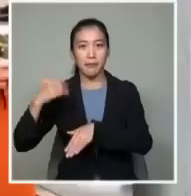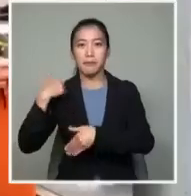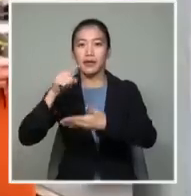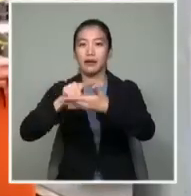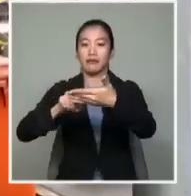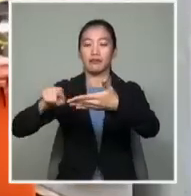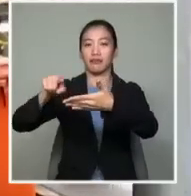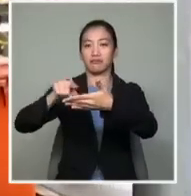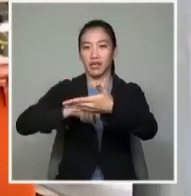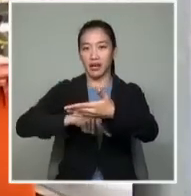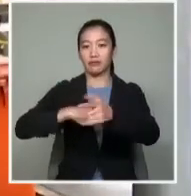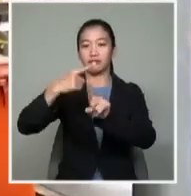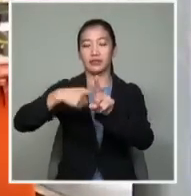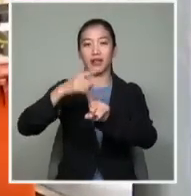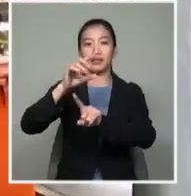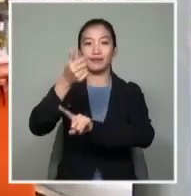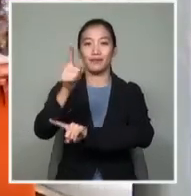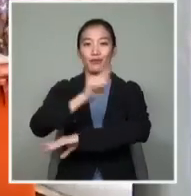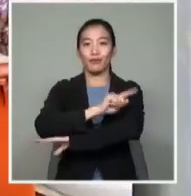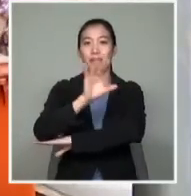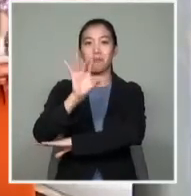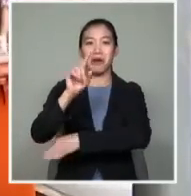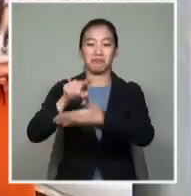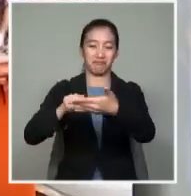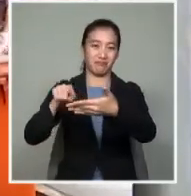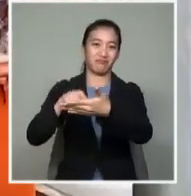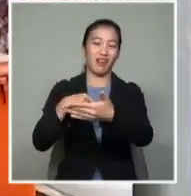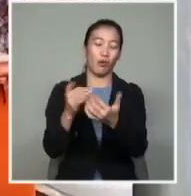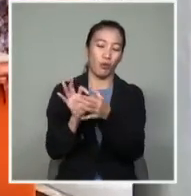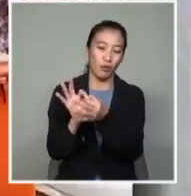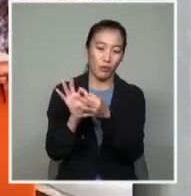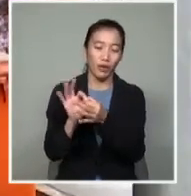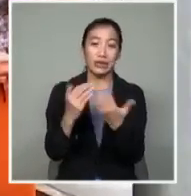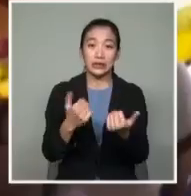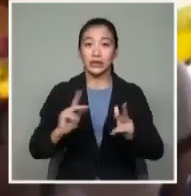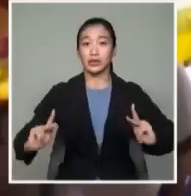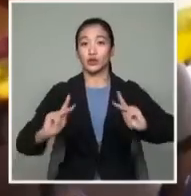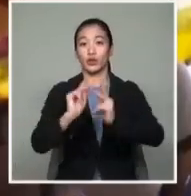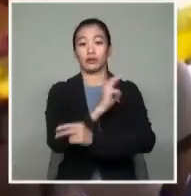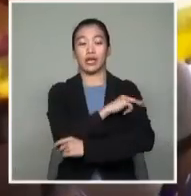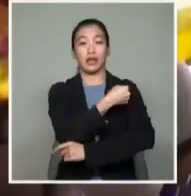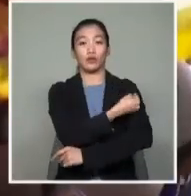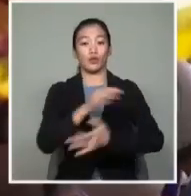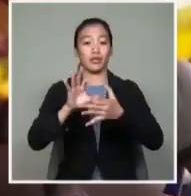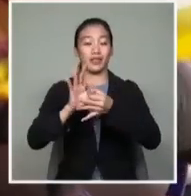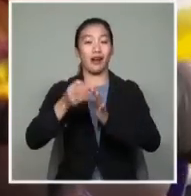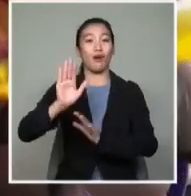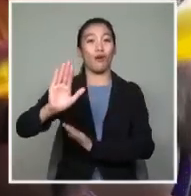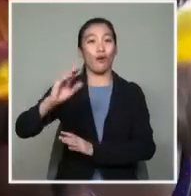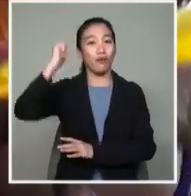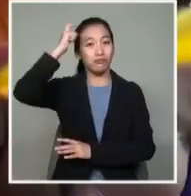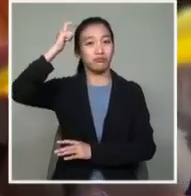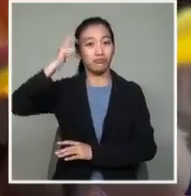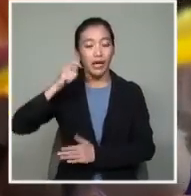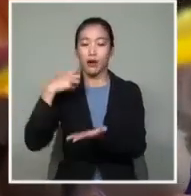ไปในวันที่8พฤศจิกายนนี้ค่ะโดยทางกระทรวงสาธารณสุขและกีฬาของเมียนมารายงานสถานการณ์โควิด-19